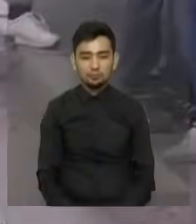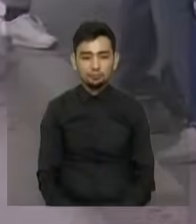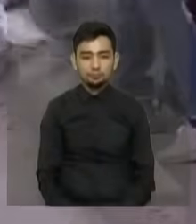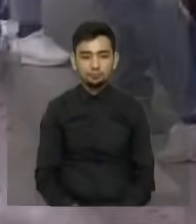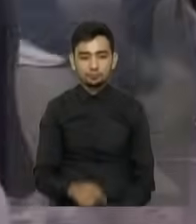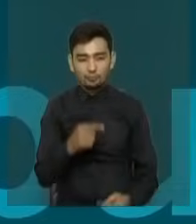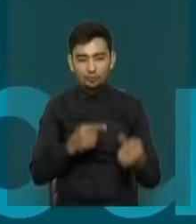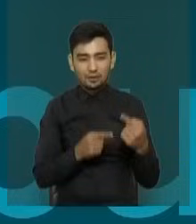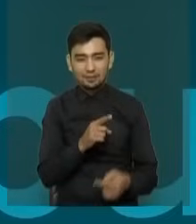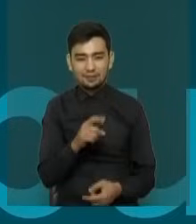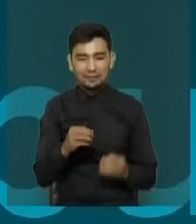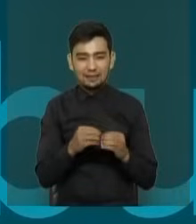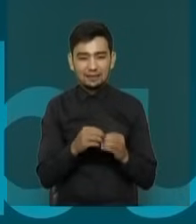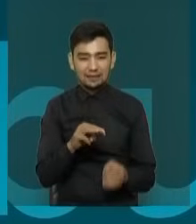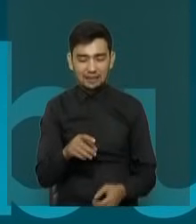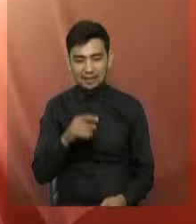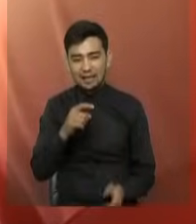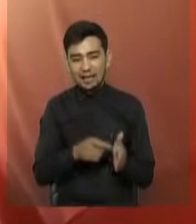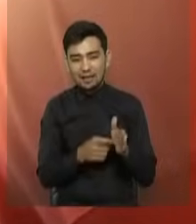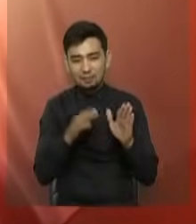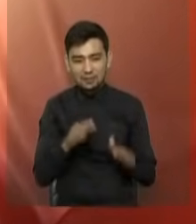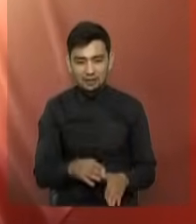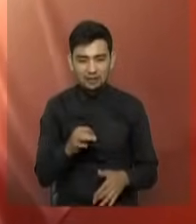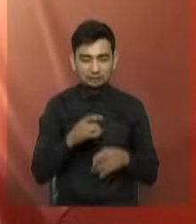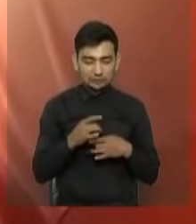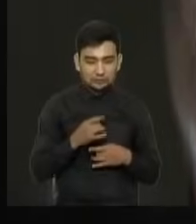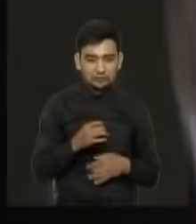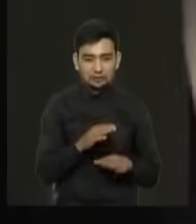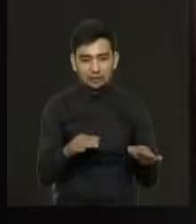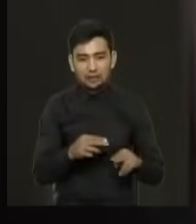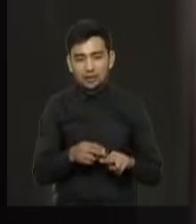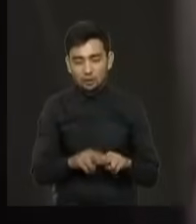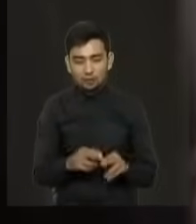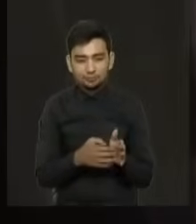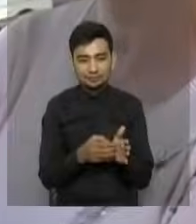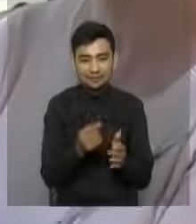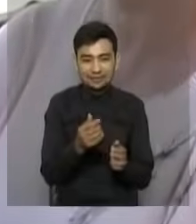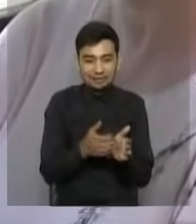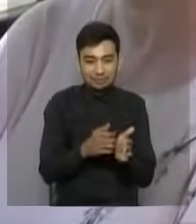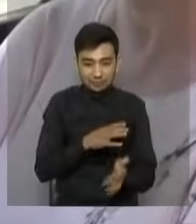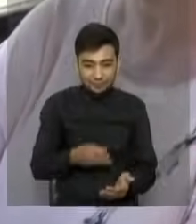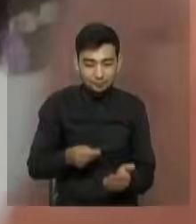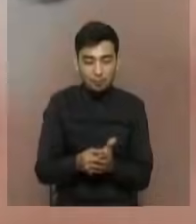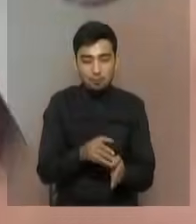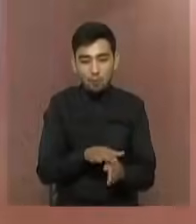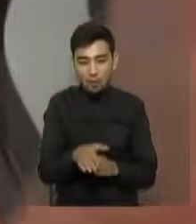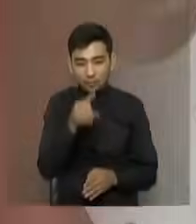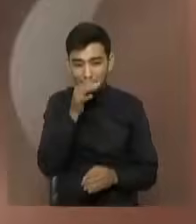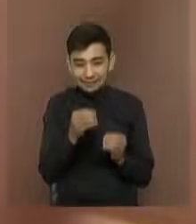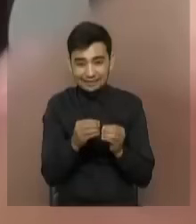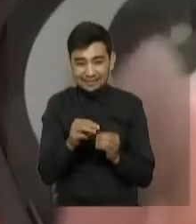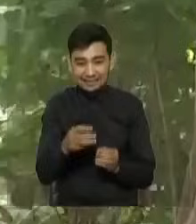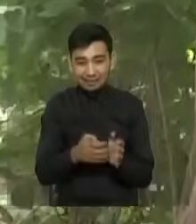Спор за 10 тенге. В Караганде контролер довела до нервного срыва детей, которым не хватило денег оплатить полную стоимость проезда.